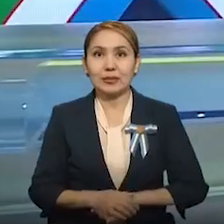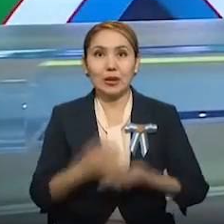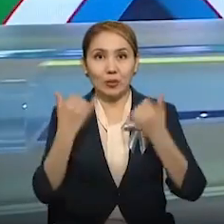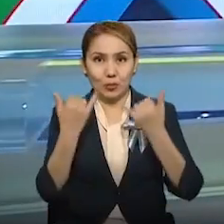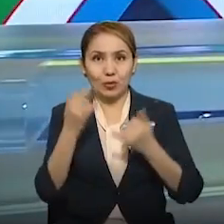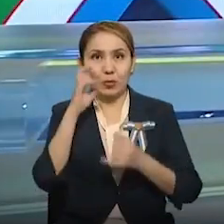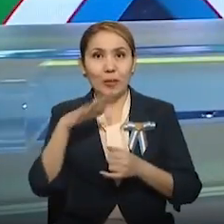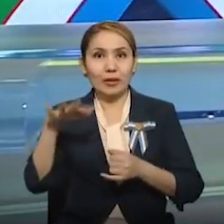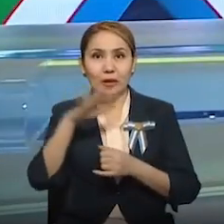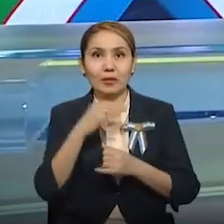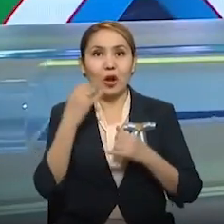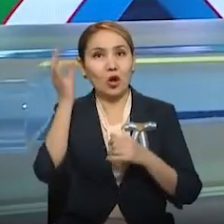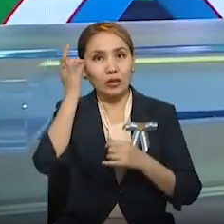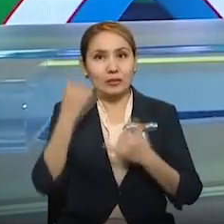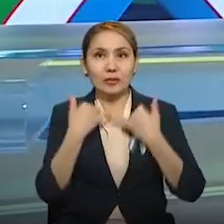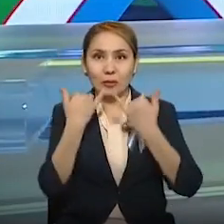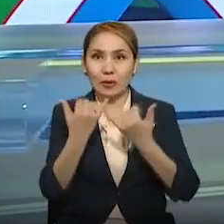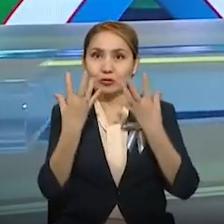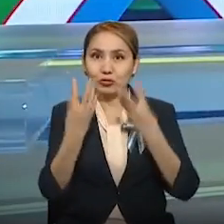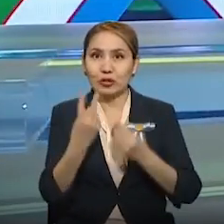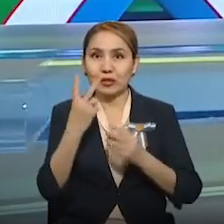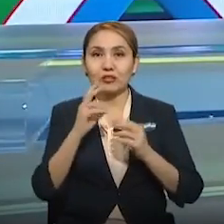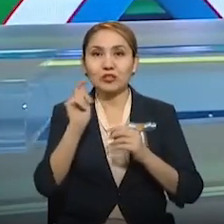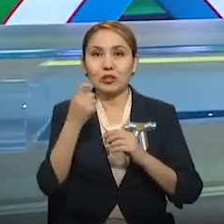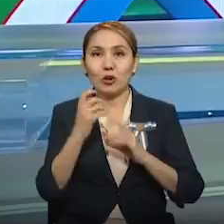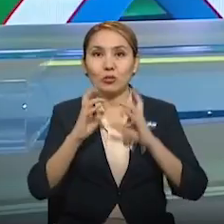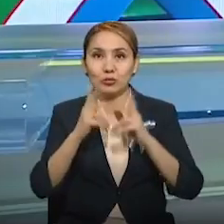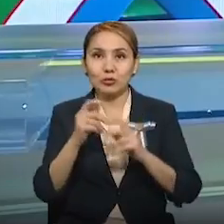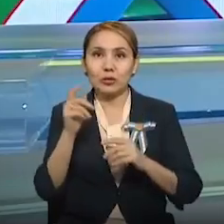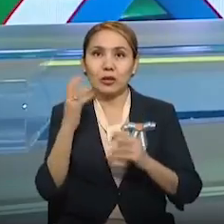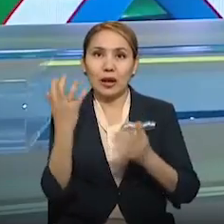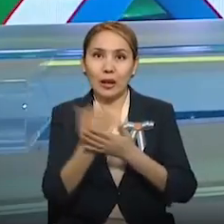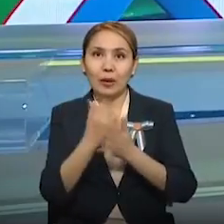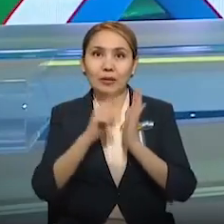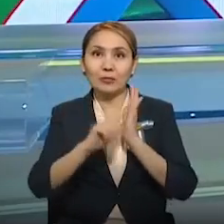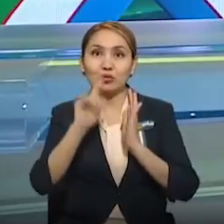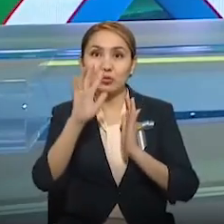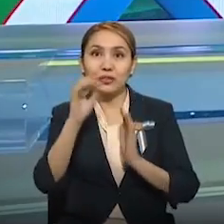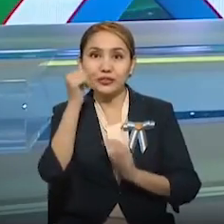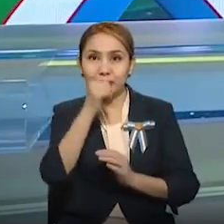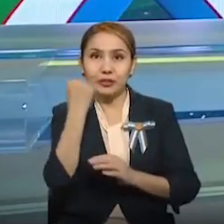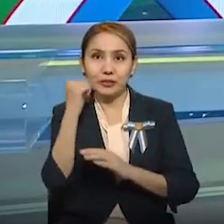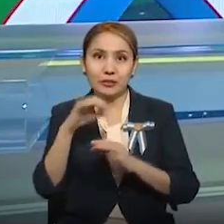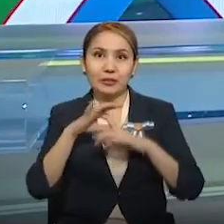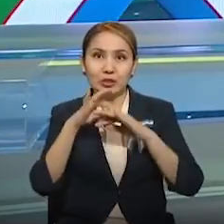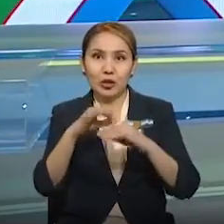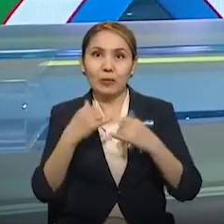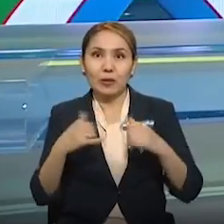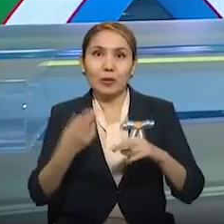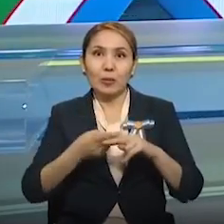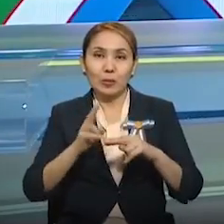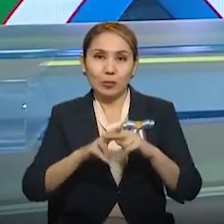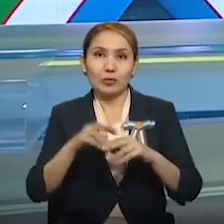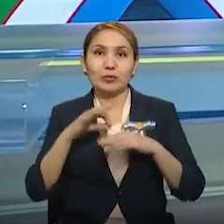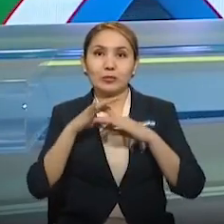Bugun mamlakatimizda xotira va qadrlash kuni va 2-jahon urushida qozonilgan g'alabaning 75 yilligi keng nishonlanmoqda. Ushbu shonli